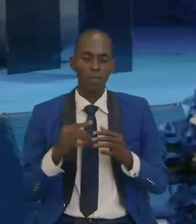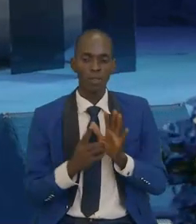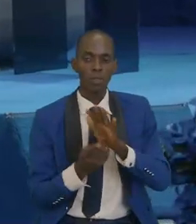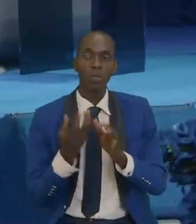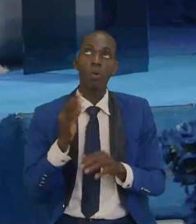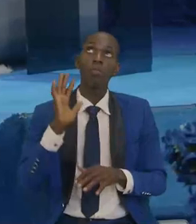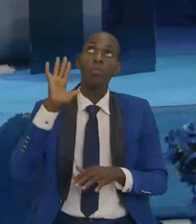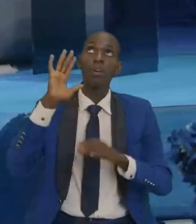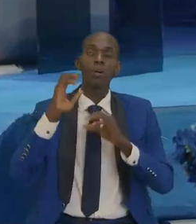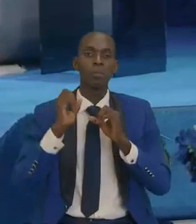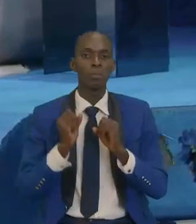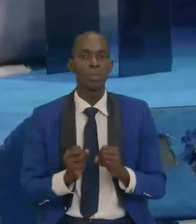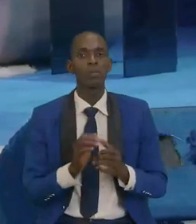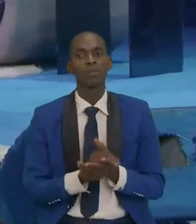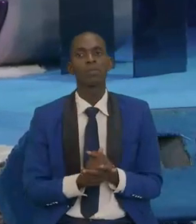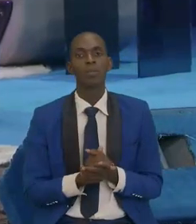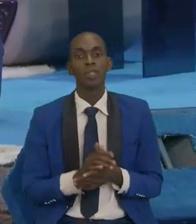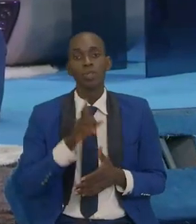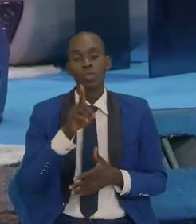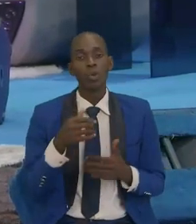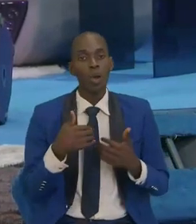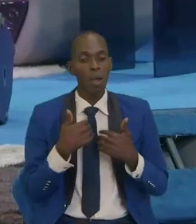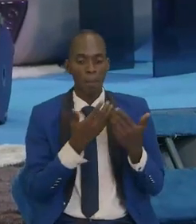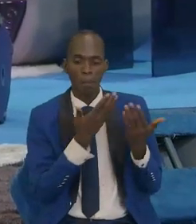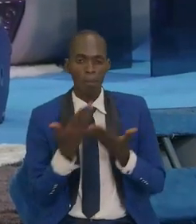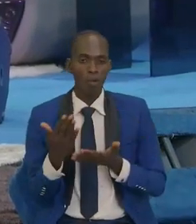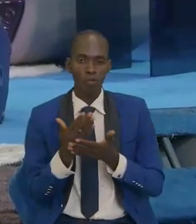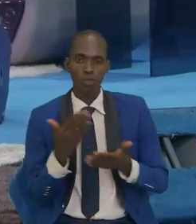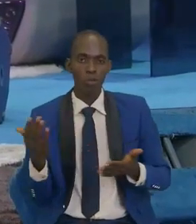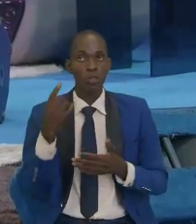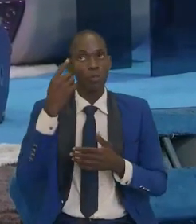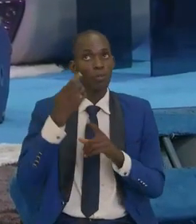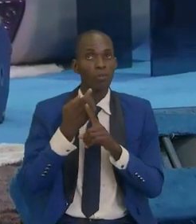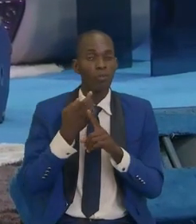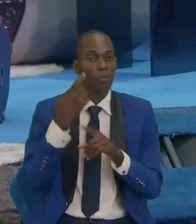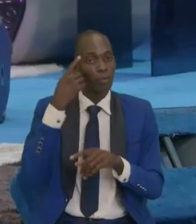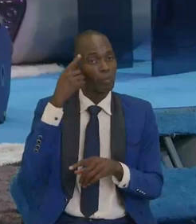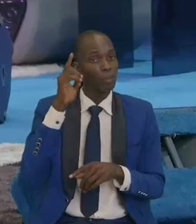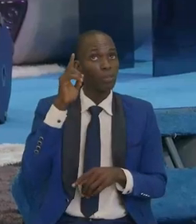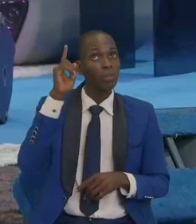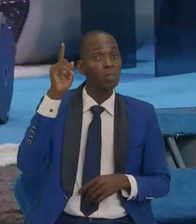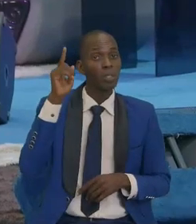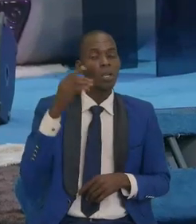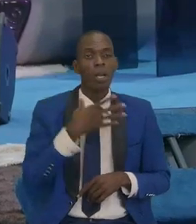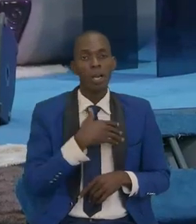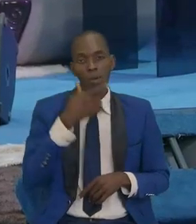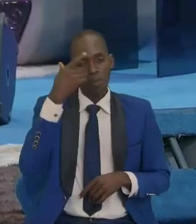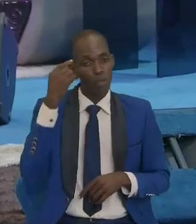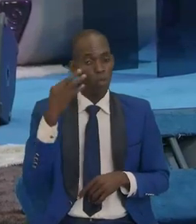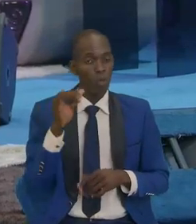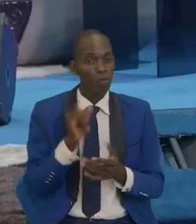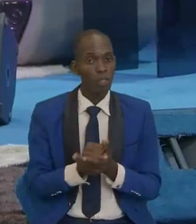Vous avez le profond désir en vous et vous voulez la démonstration de sa puissance. Vous avez reçu quelque chose de